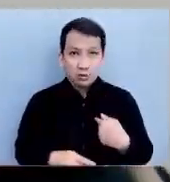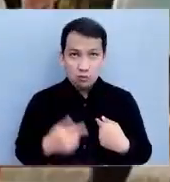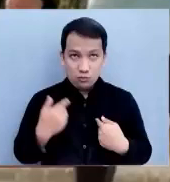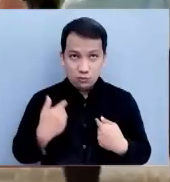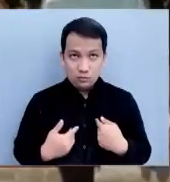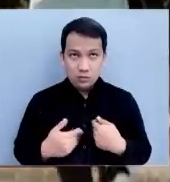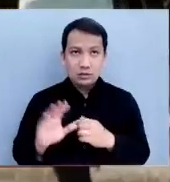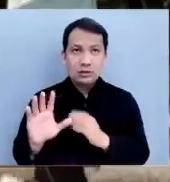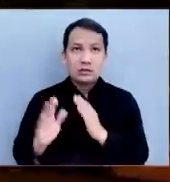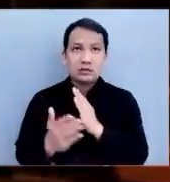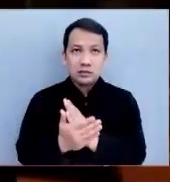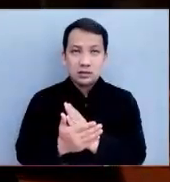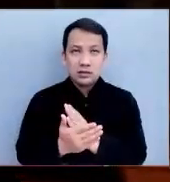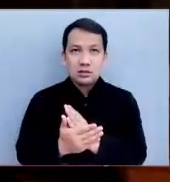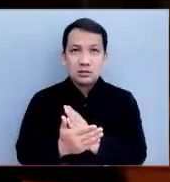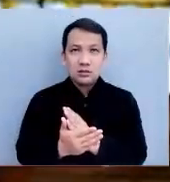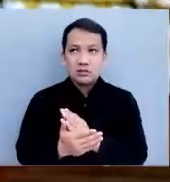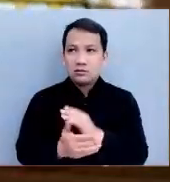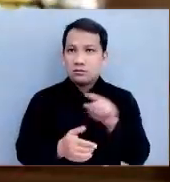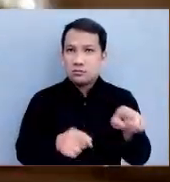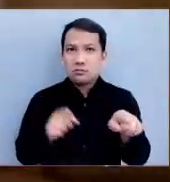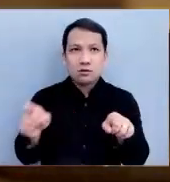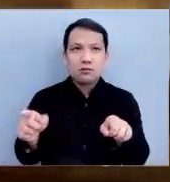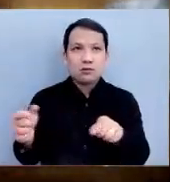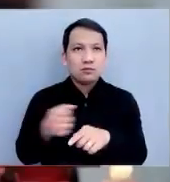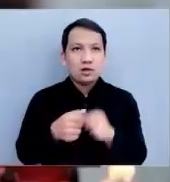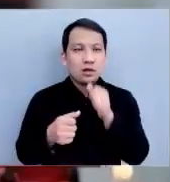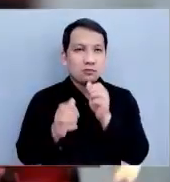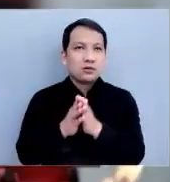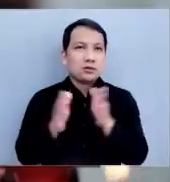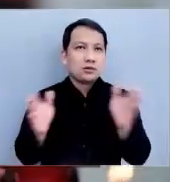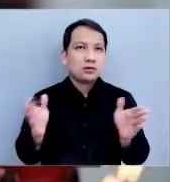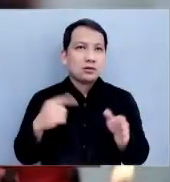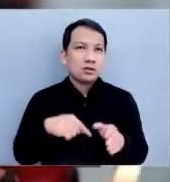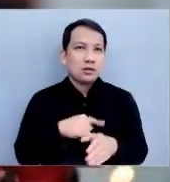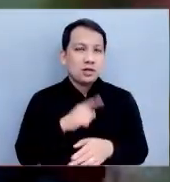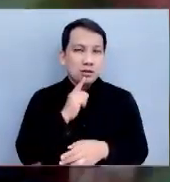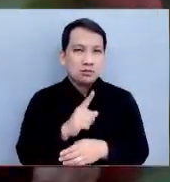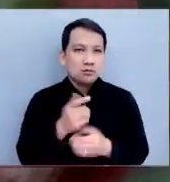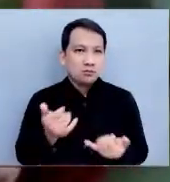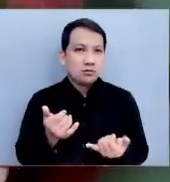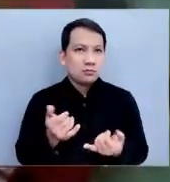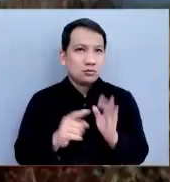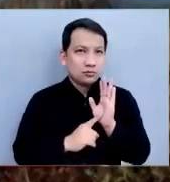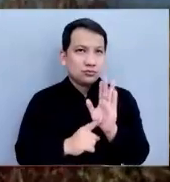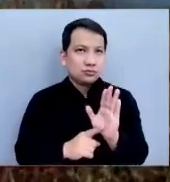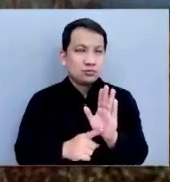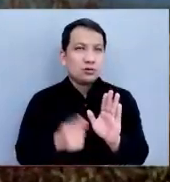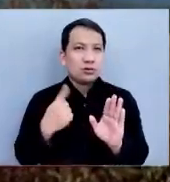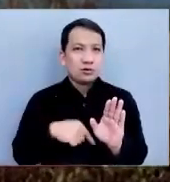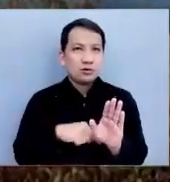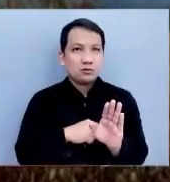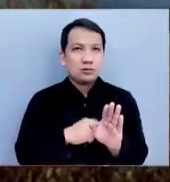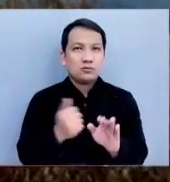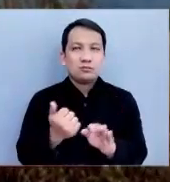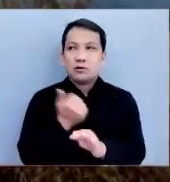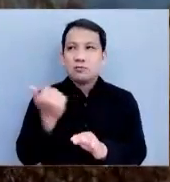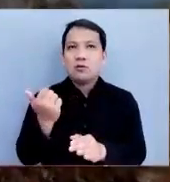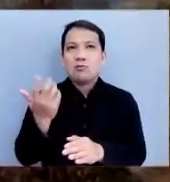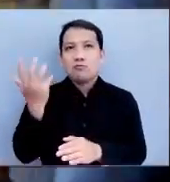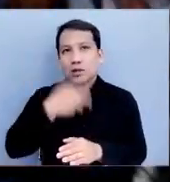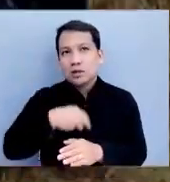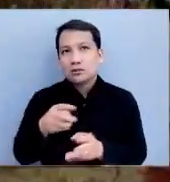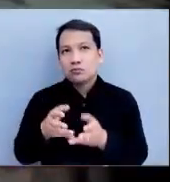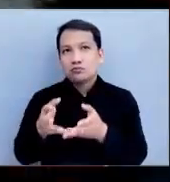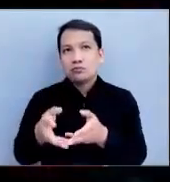tigil natin yung birahan natin dito para hindi palalaki sa ibang bansa. At pakita natin na we have other destinations na talaga naman